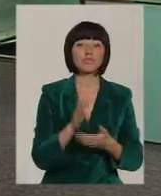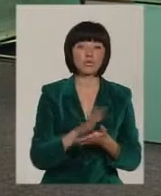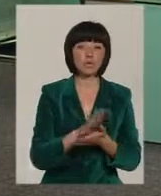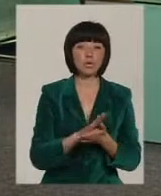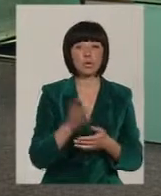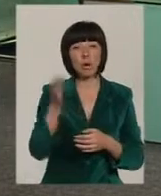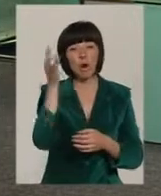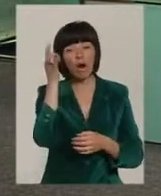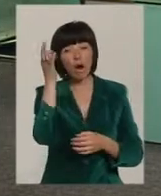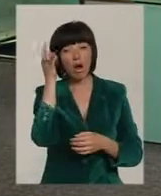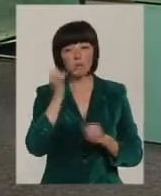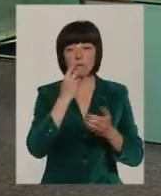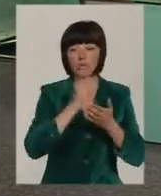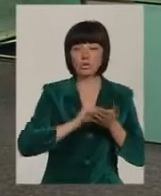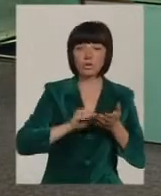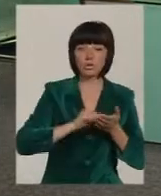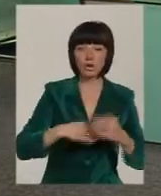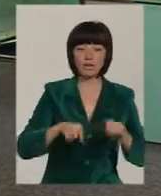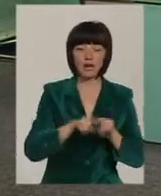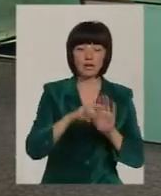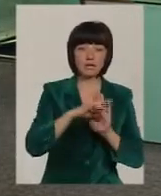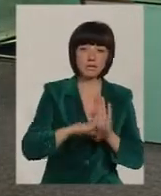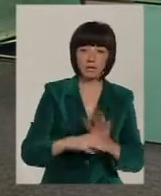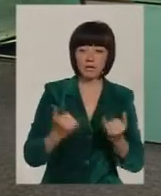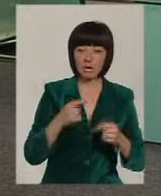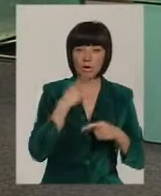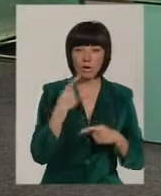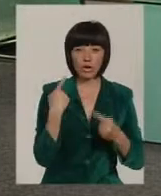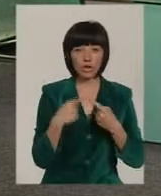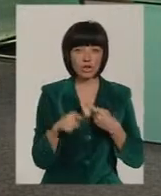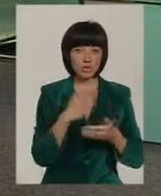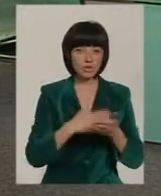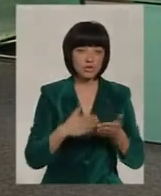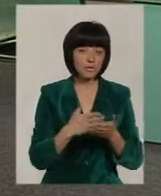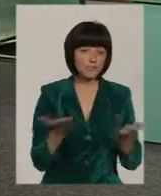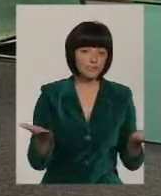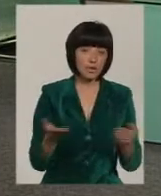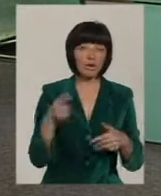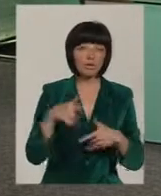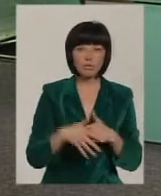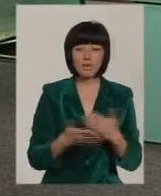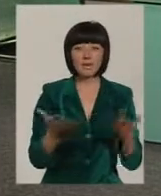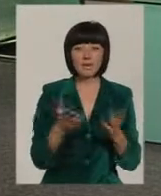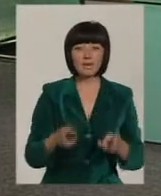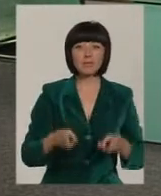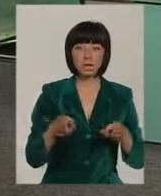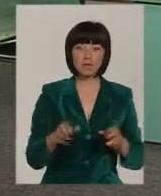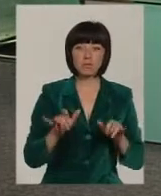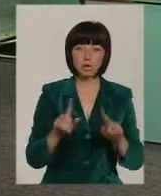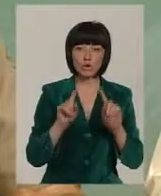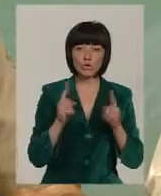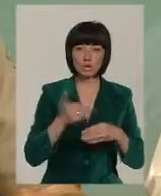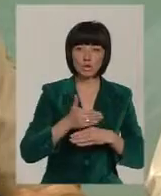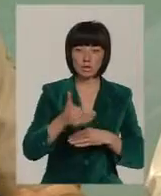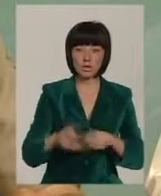якісь догадки, ми бачили в сюжеті, там такий список, тепер говорить, він вже не такий вущий. Ми розуміємо, що є якась кримінальна справа, по-перше, вона дуже